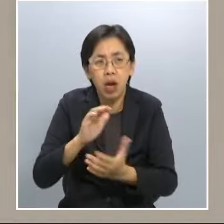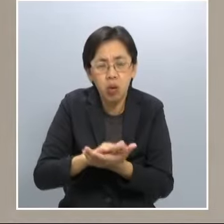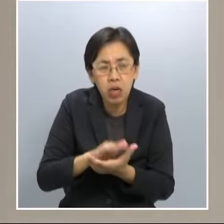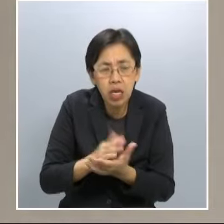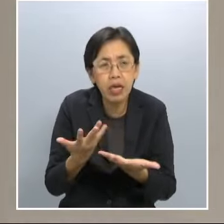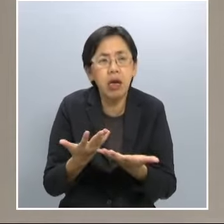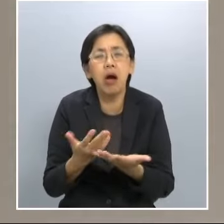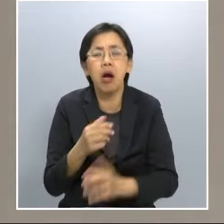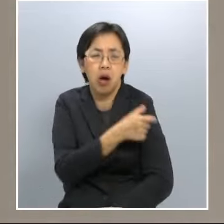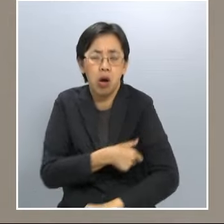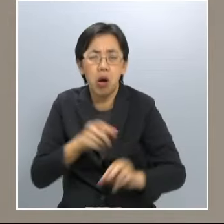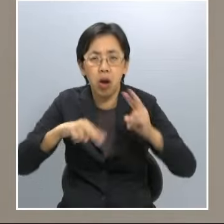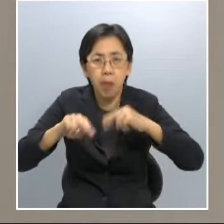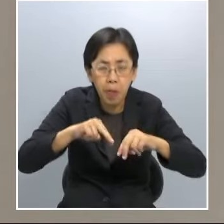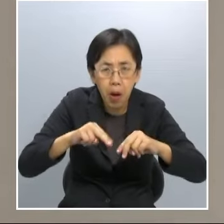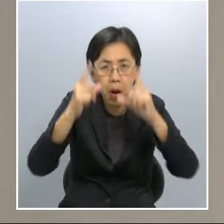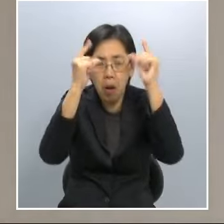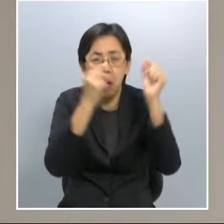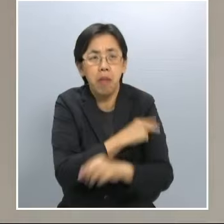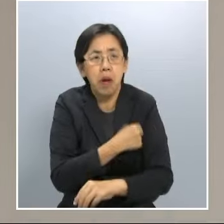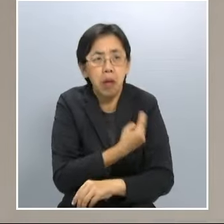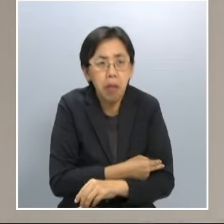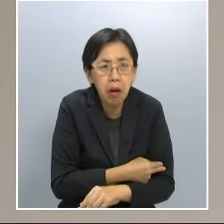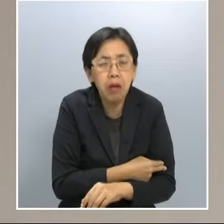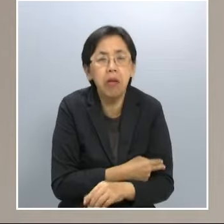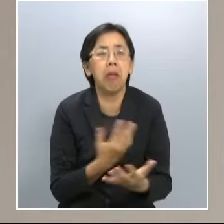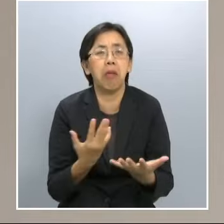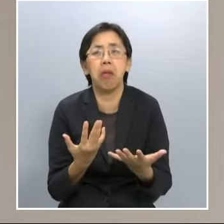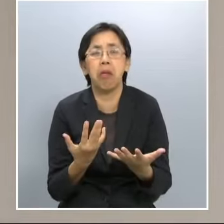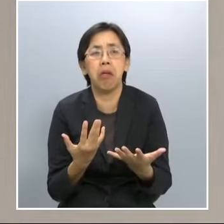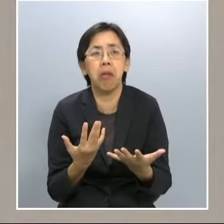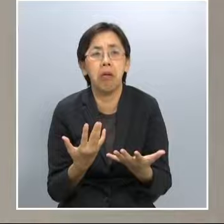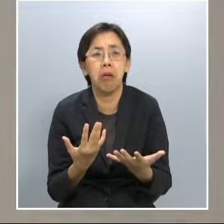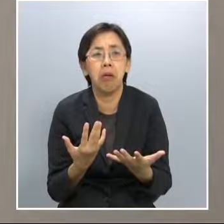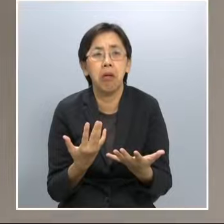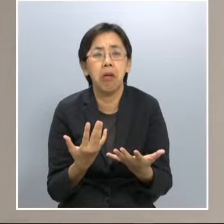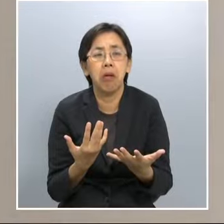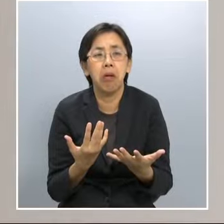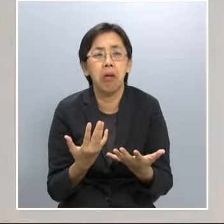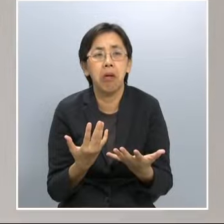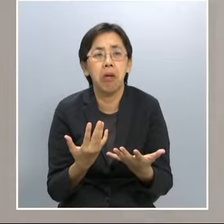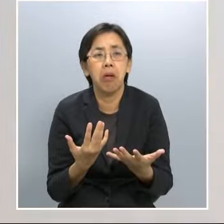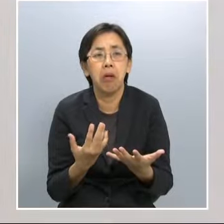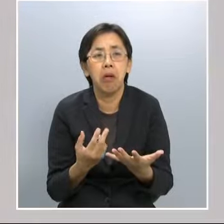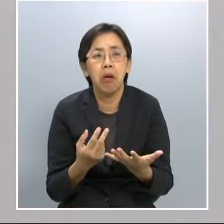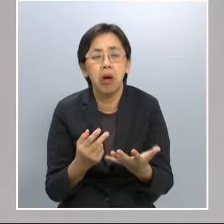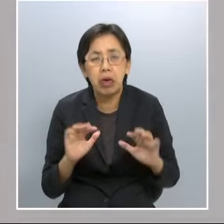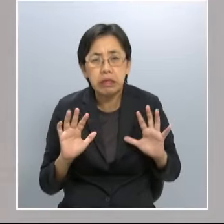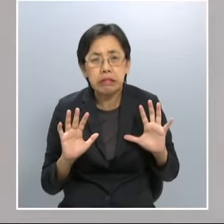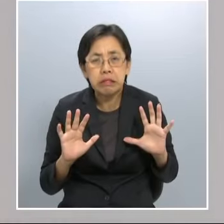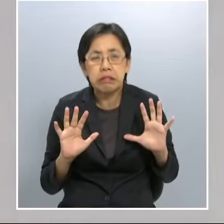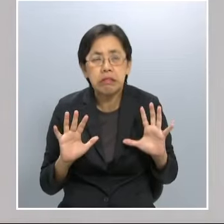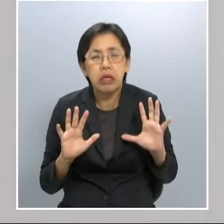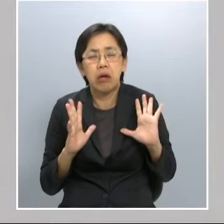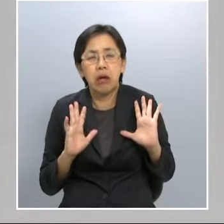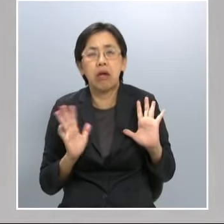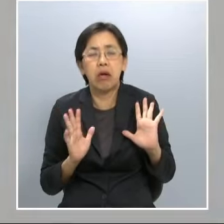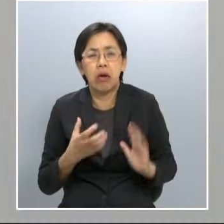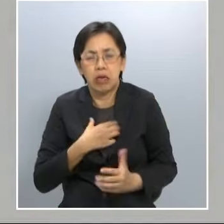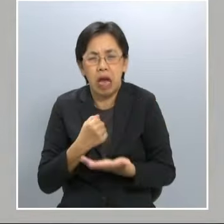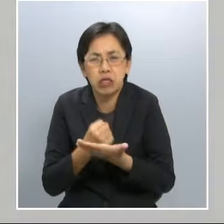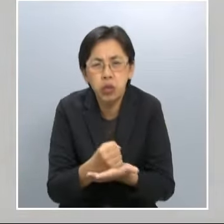รปภ.หรือพยาบาลในโรงเรียนลักษณะในคลิปจะดูเป็นการจดจ้องพยายามจะเข้าไปช่ว